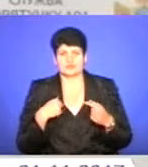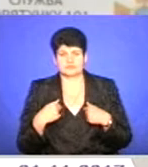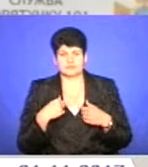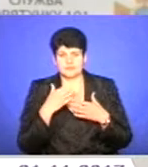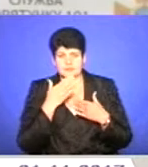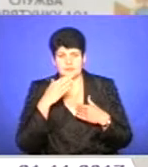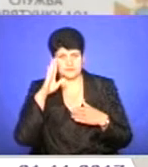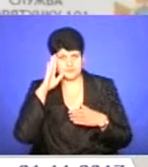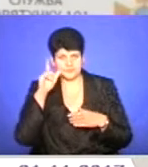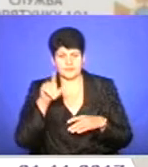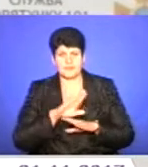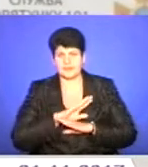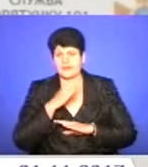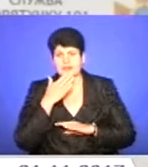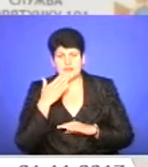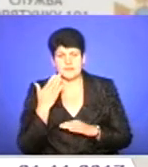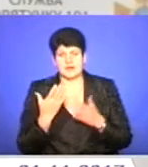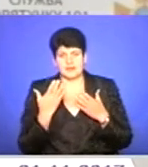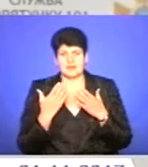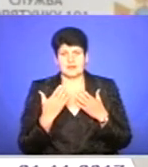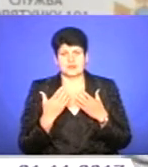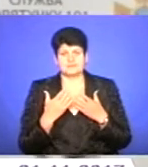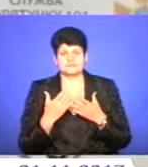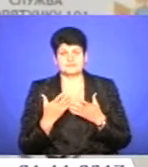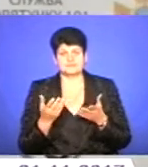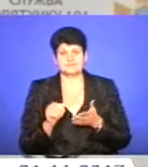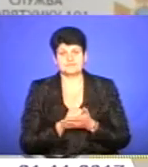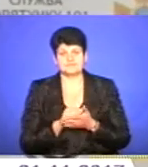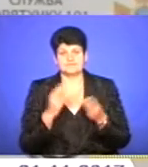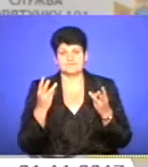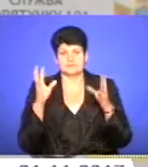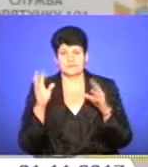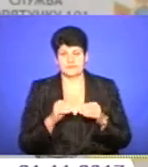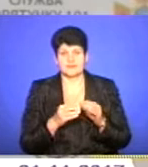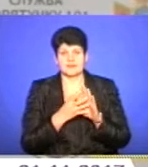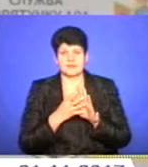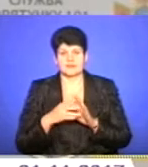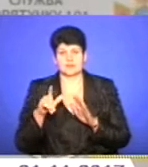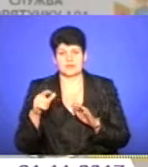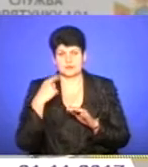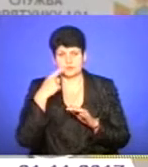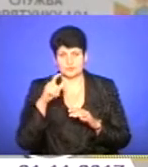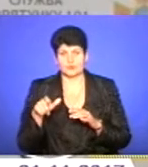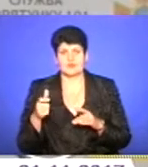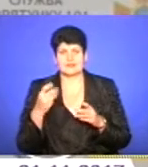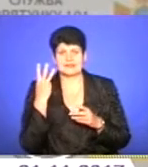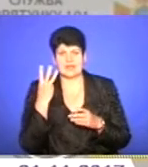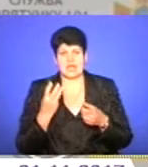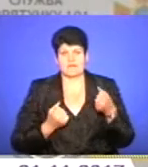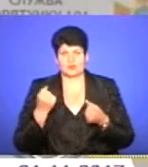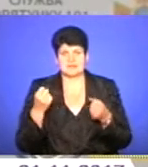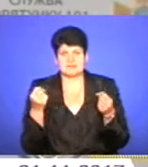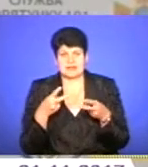До ліквідації даної пожежі залучили 2 підрозділи пожежно-рятувальної служби, 9 чоловік особового складу та 3 автомобілі